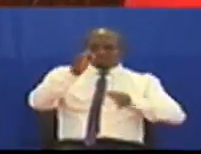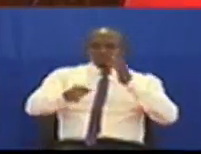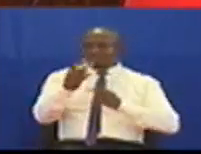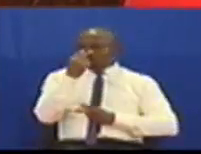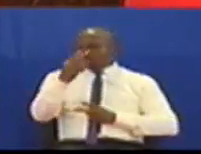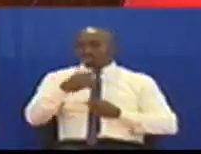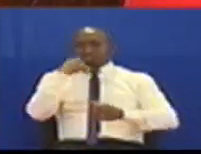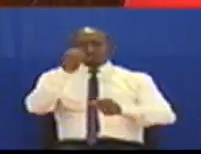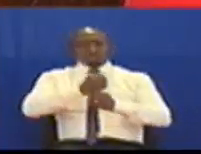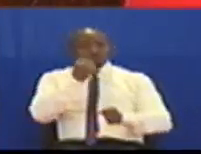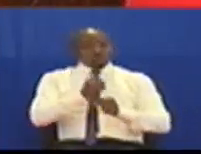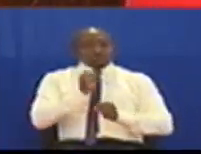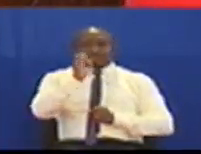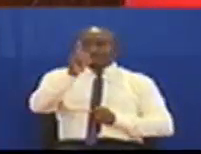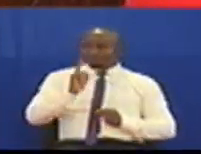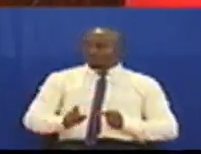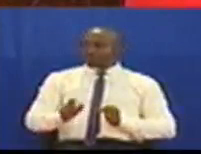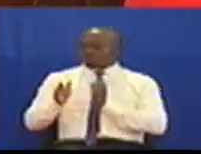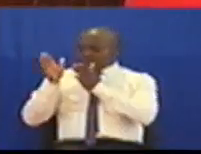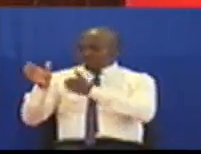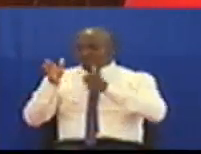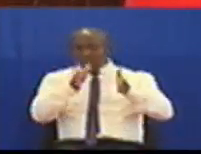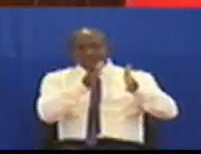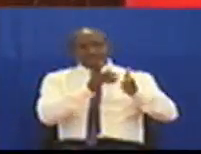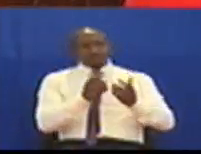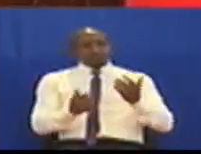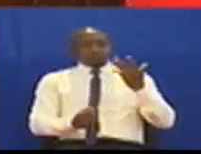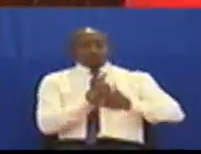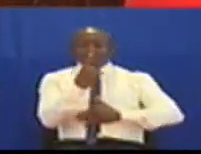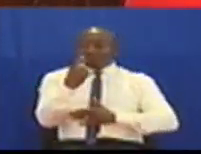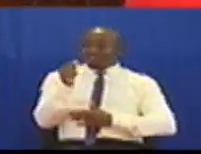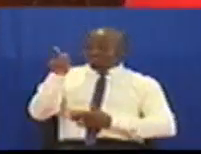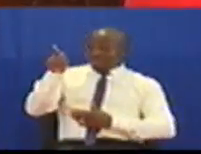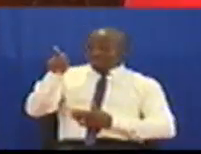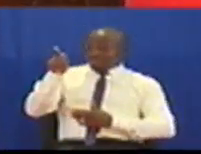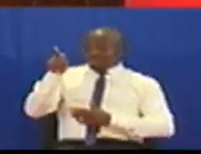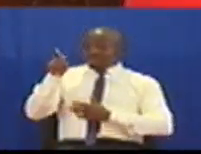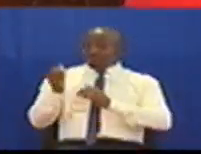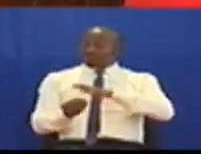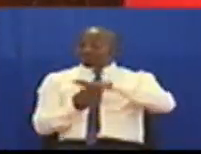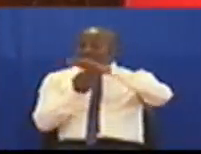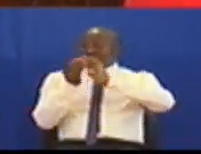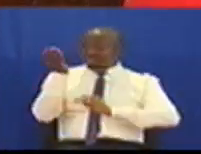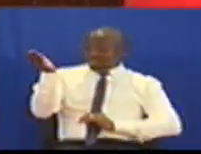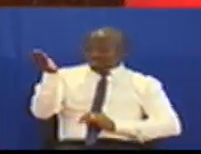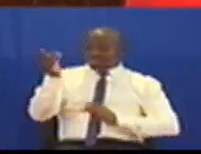activities zile ambazo tumezipanga kutokana na fedha zile zinazotokana na bilateral development